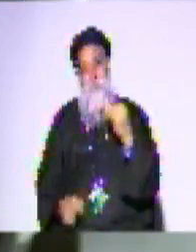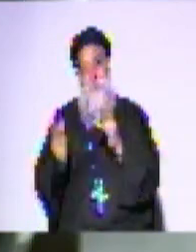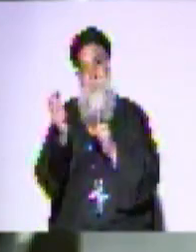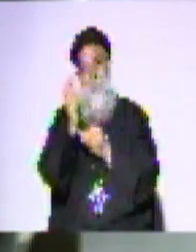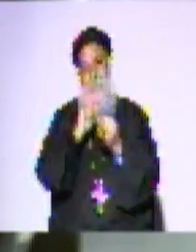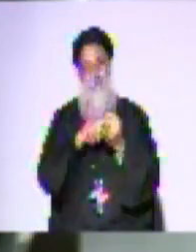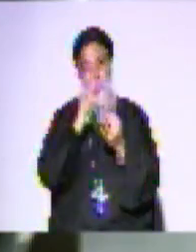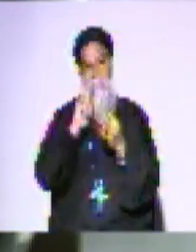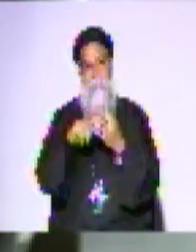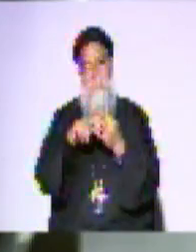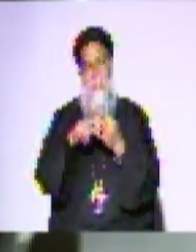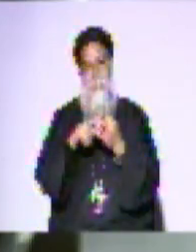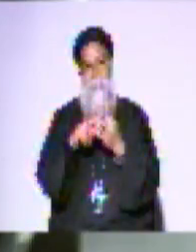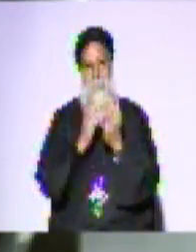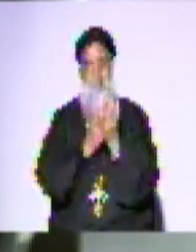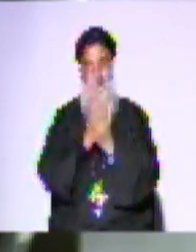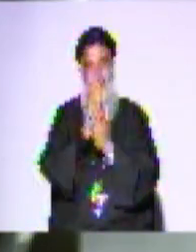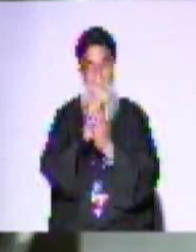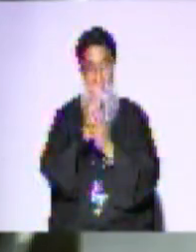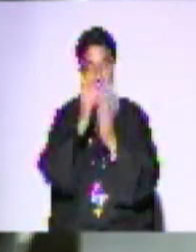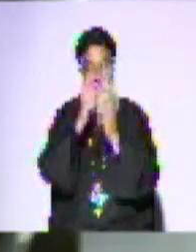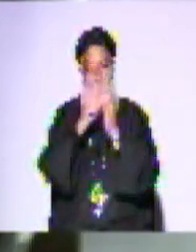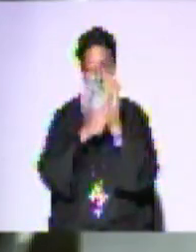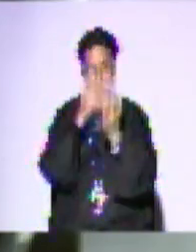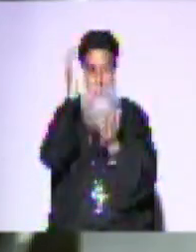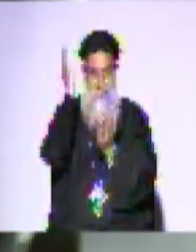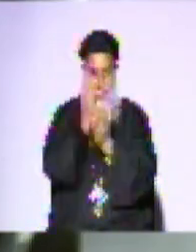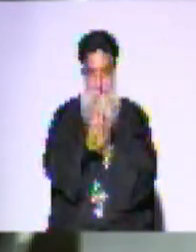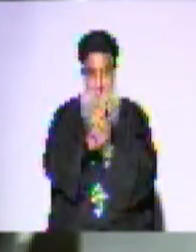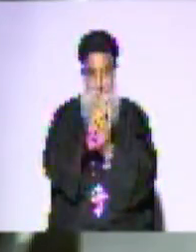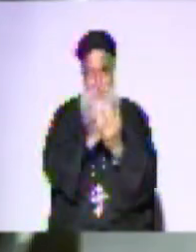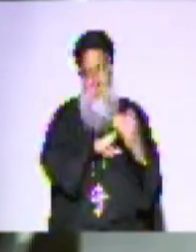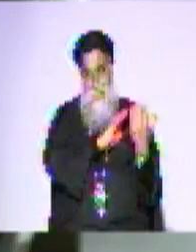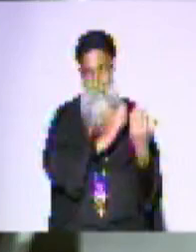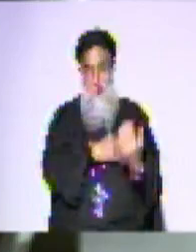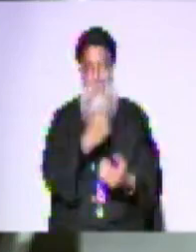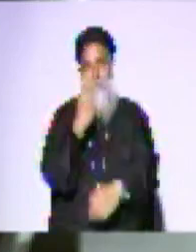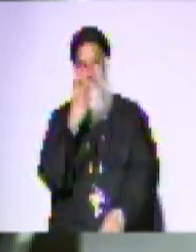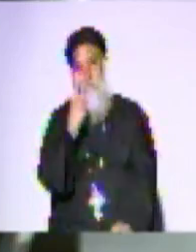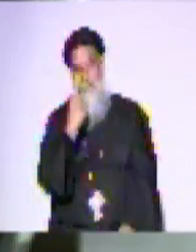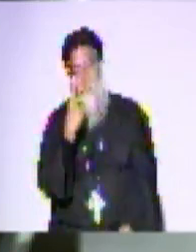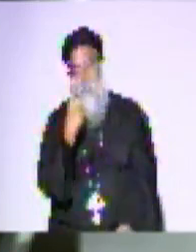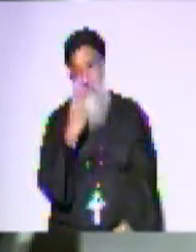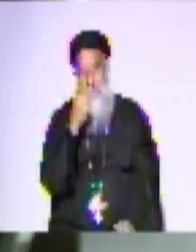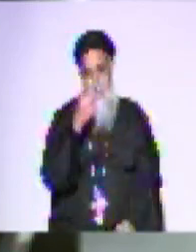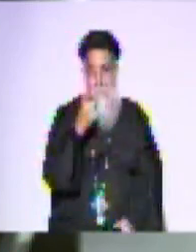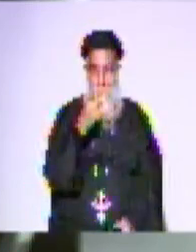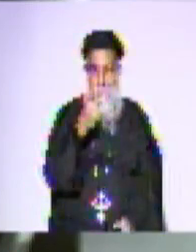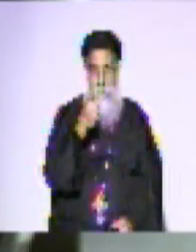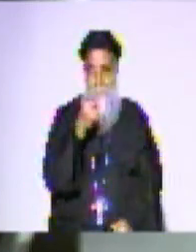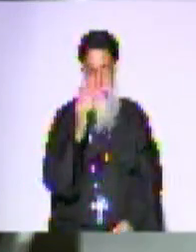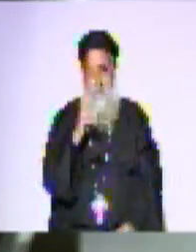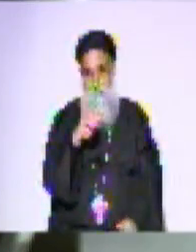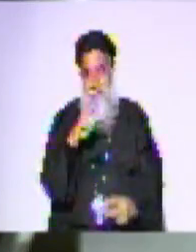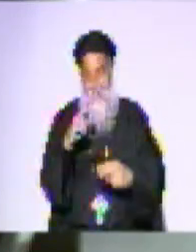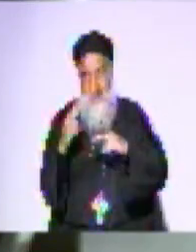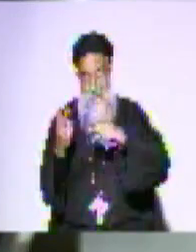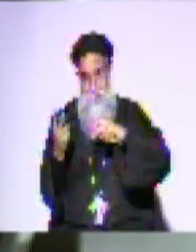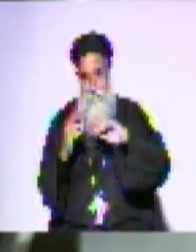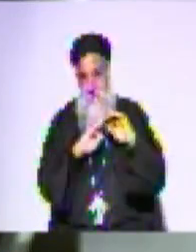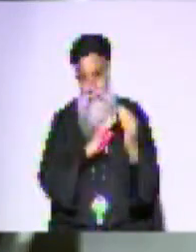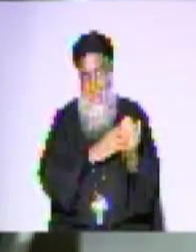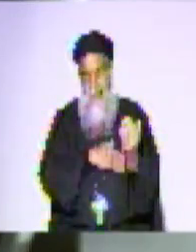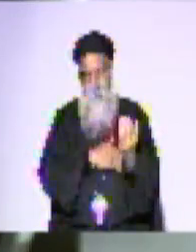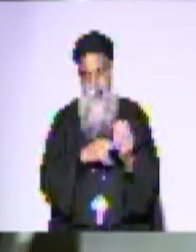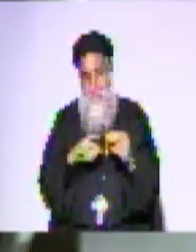المسيح واحد فعشان كده لازم يكون الإيمان واحد إذا كان هناك اختلاف في